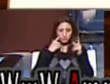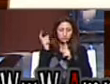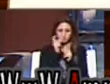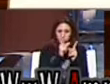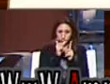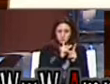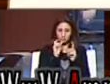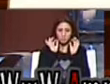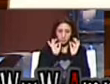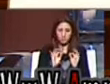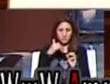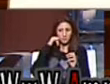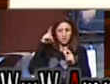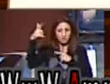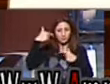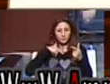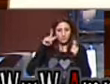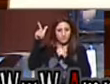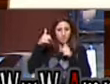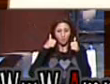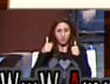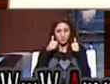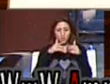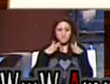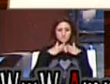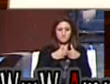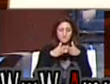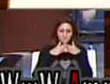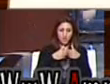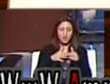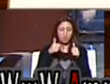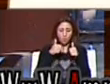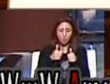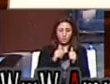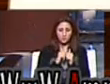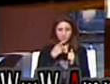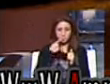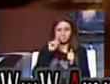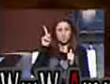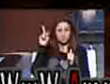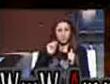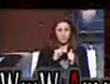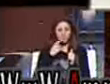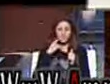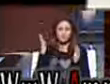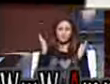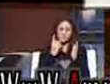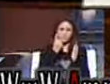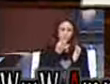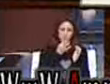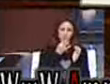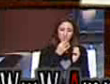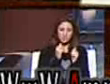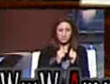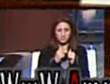مؤمنه وعلى اتصالات دائمه بها من اداره الميناء. في الحمد لله داخل اسكندريه ما حصلش غير حادثه بسيطه ان في